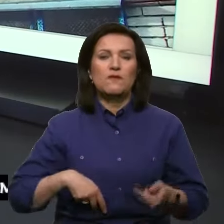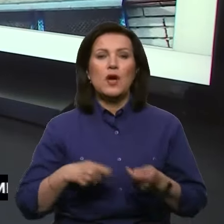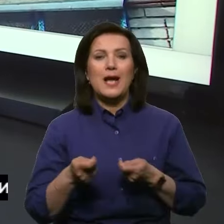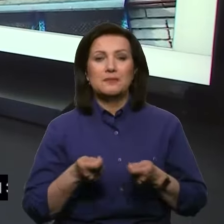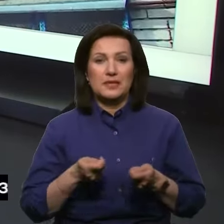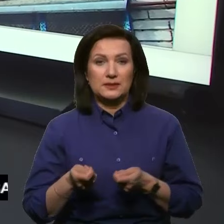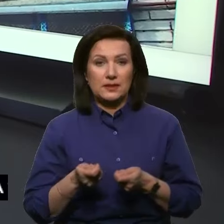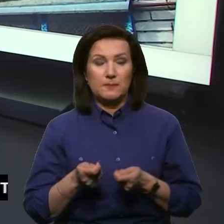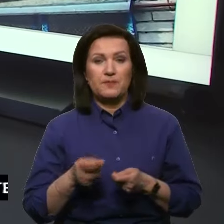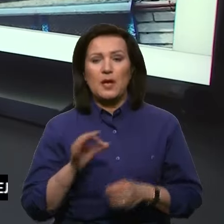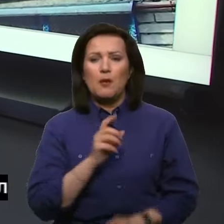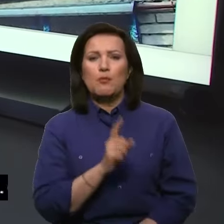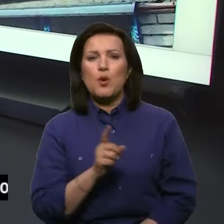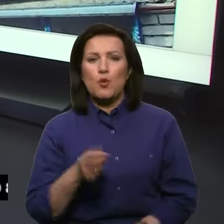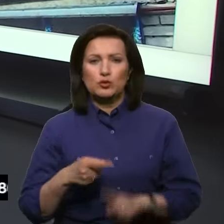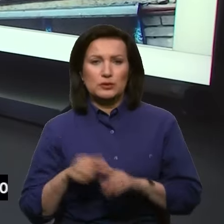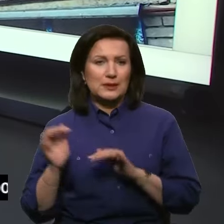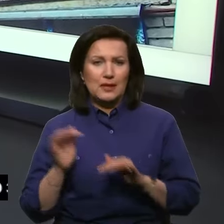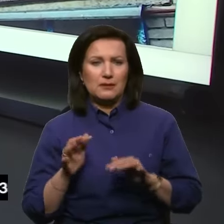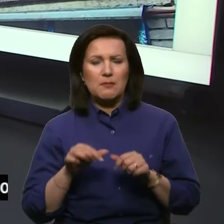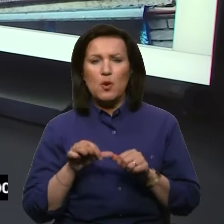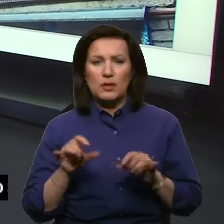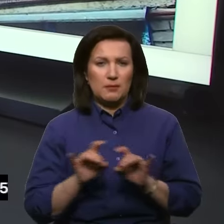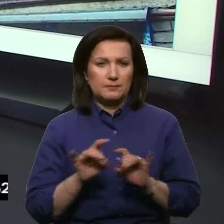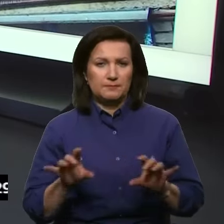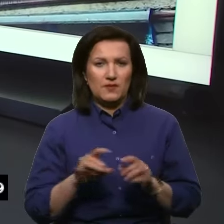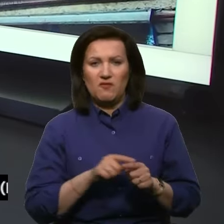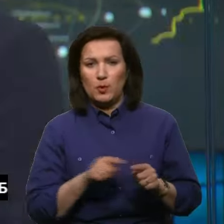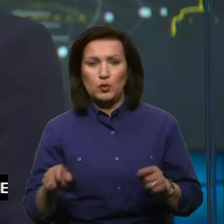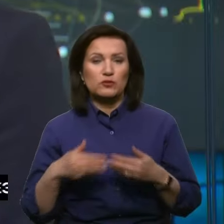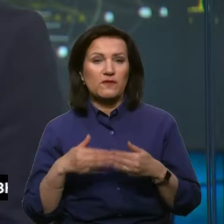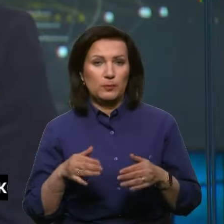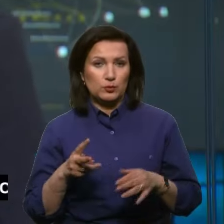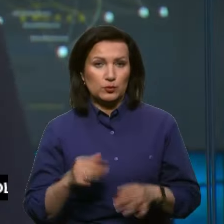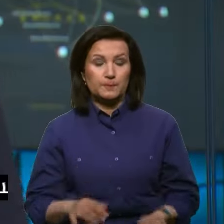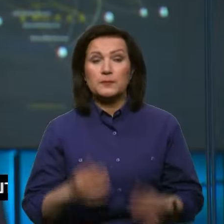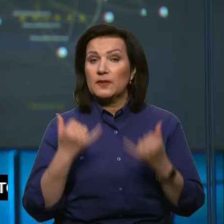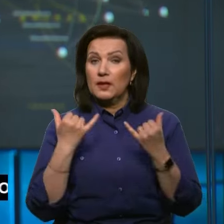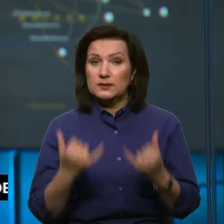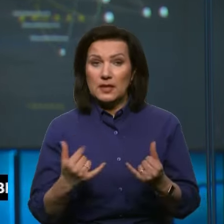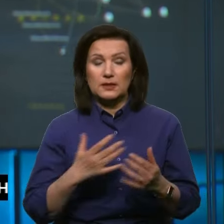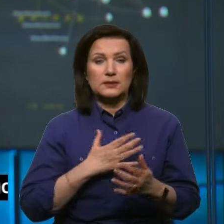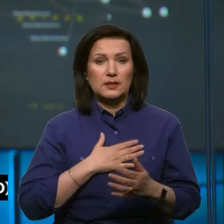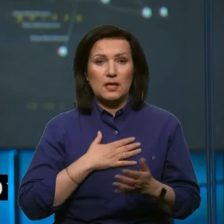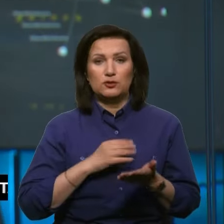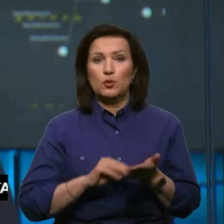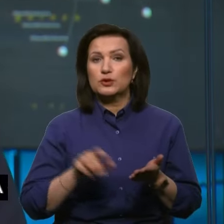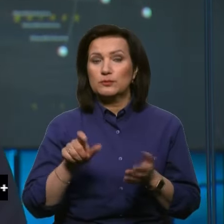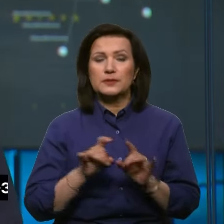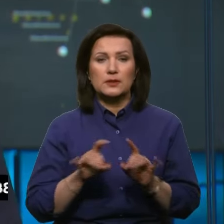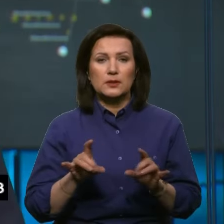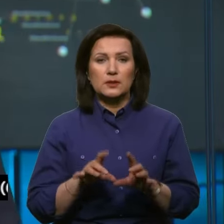Сергій Лисак. Про кожну з цих атак ми окремо розкажемо впродовж випуску. А зараз наша Юлія